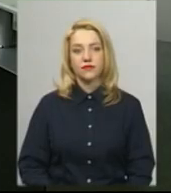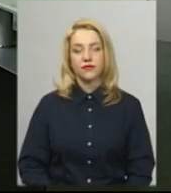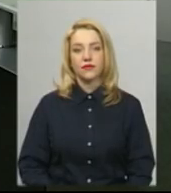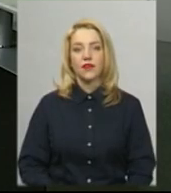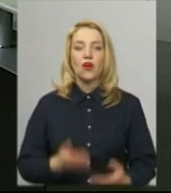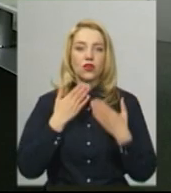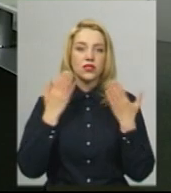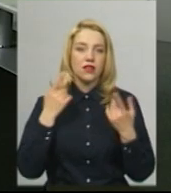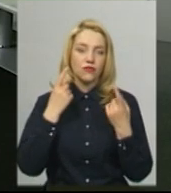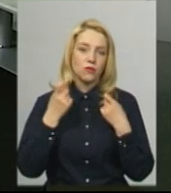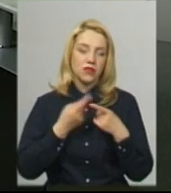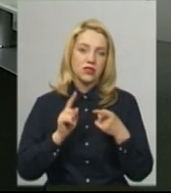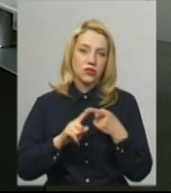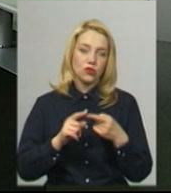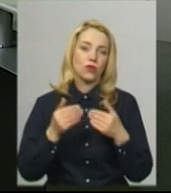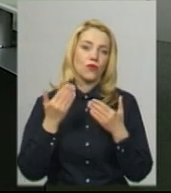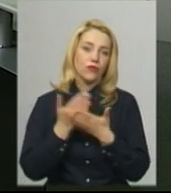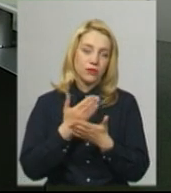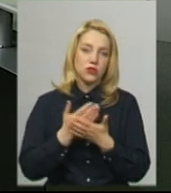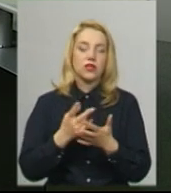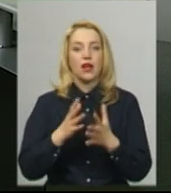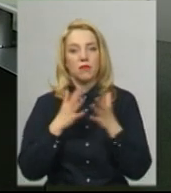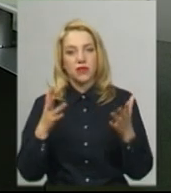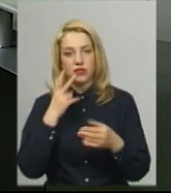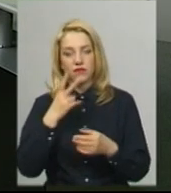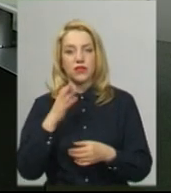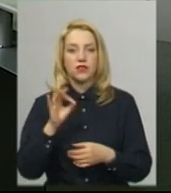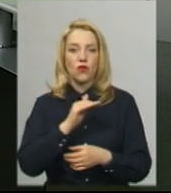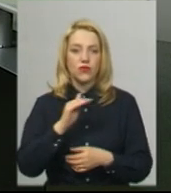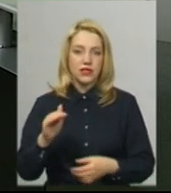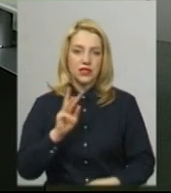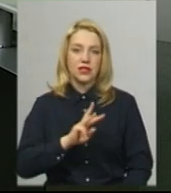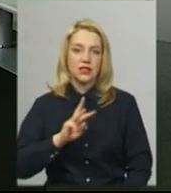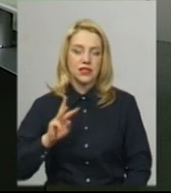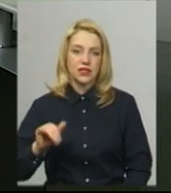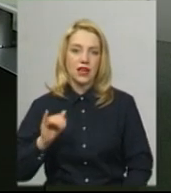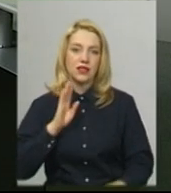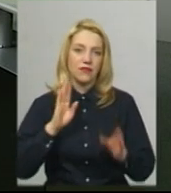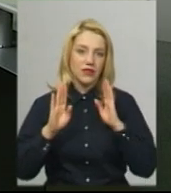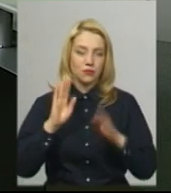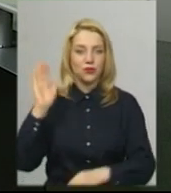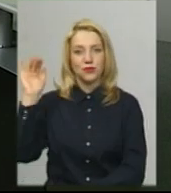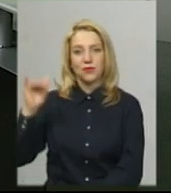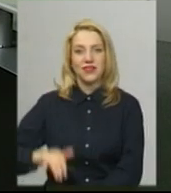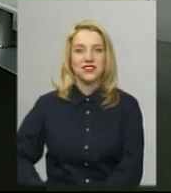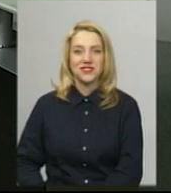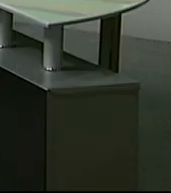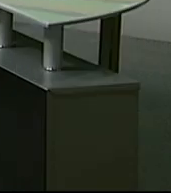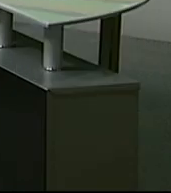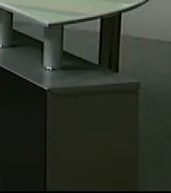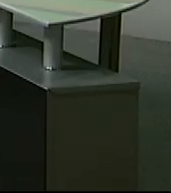Це остання інформація цього випуску. Більше новин знаходьте на нашому офіційному сайті та на сторінці у Фейсбук. Побачимось.